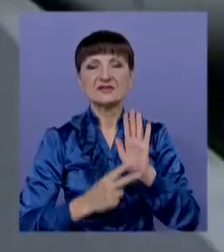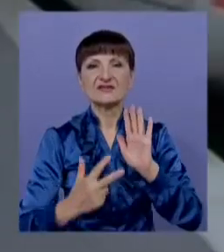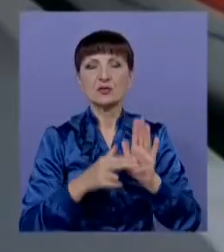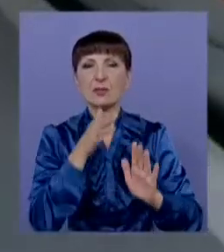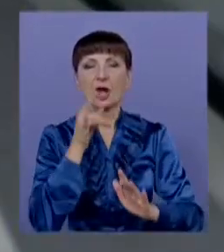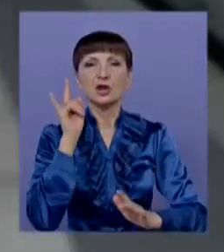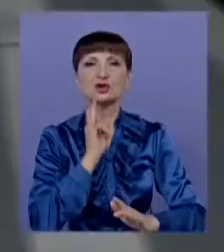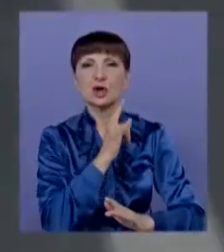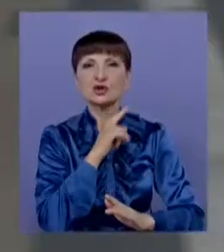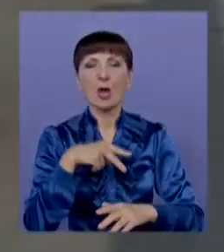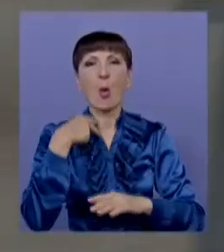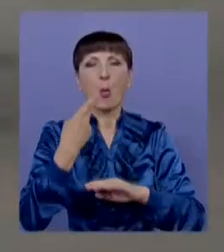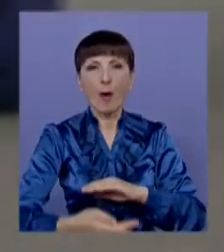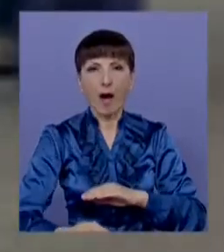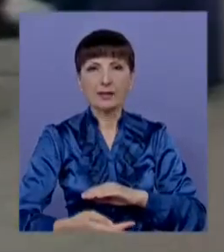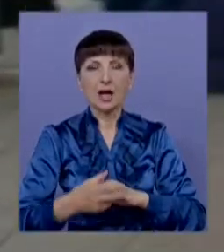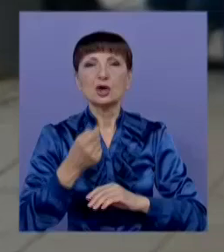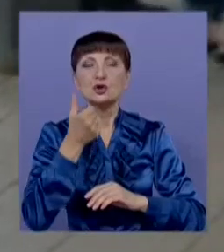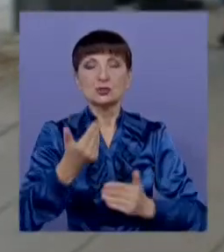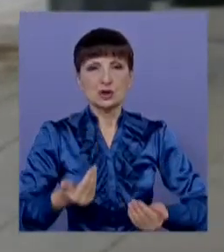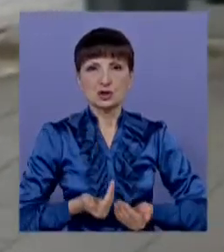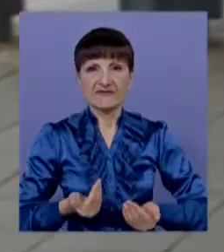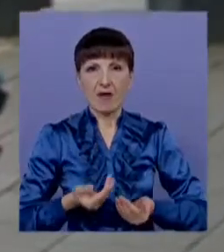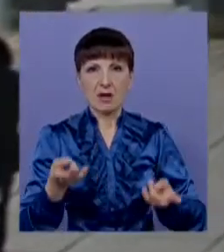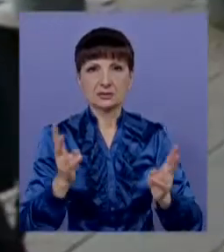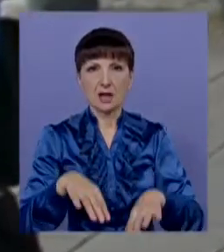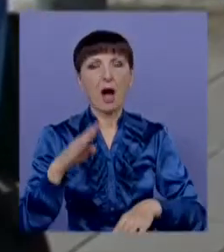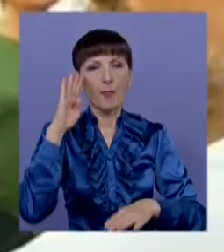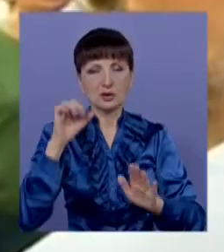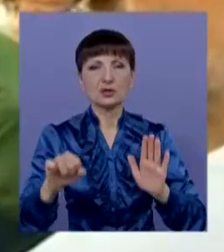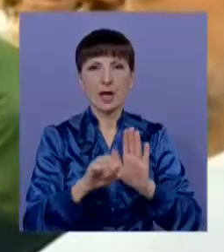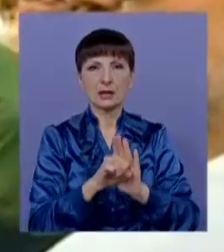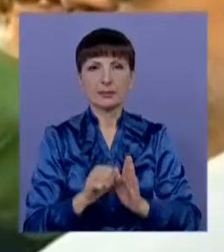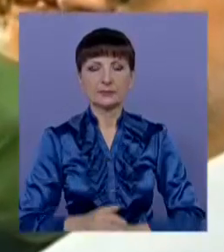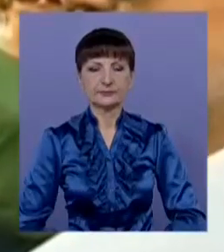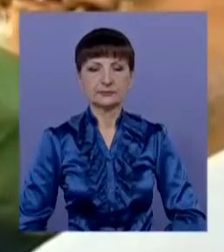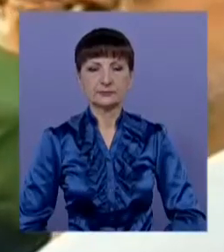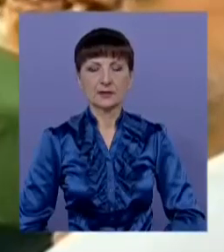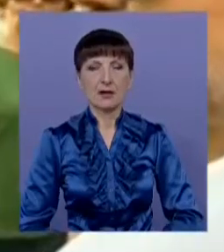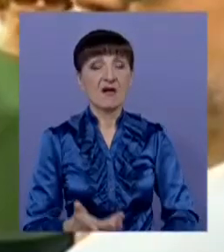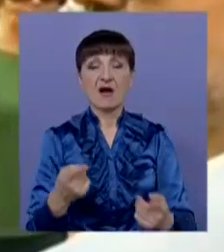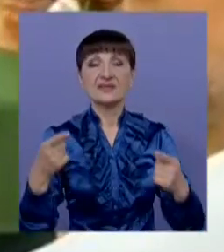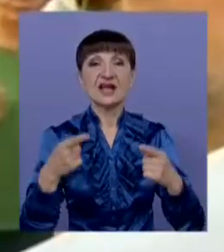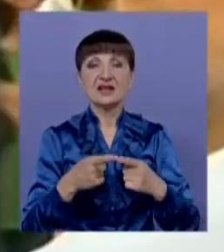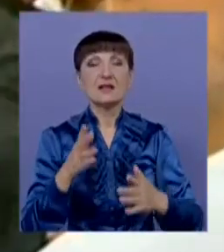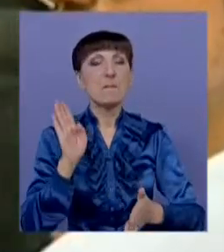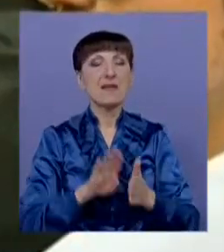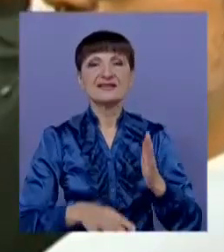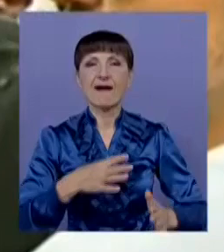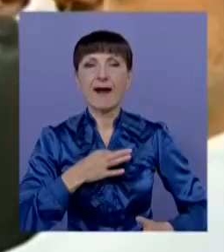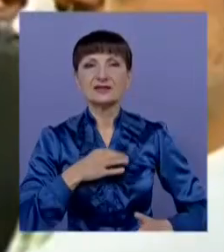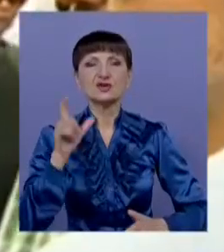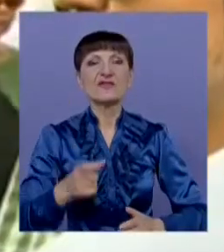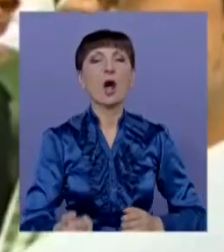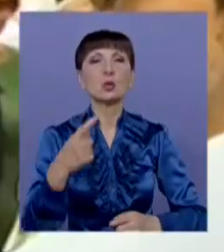78-летнюю женщину. Она упала на платформу и чудом осталась жива. По-моему, абсолютно без разницы, откуда этот